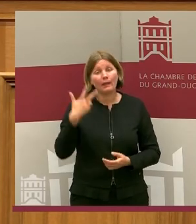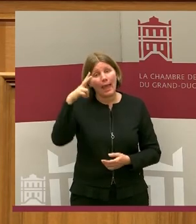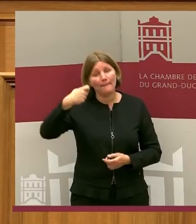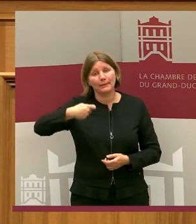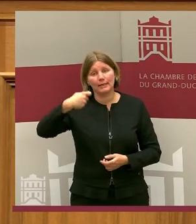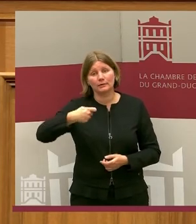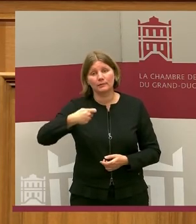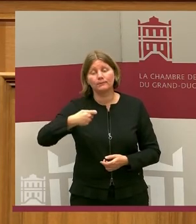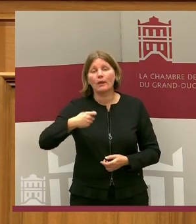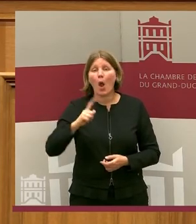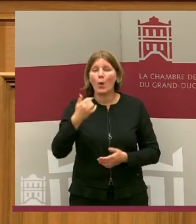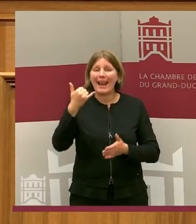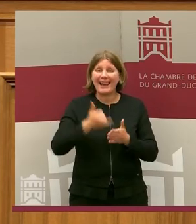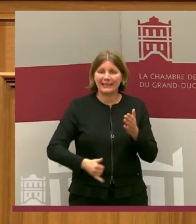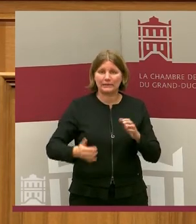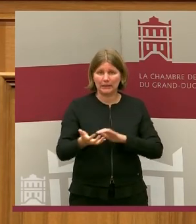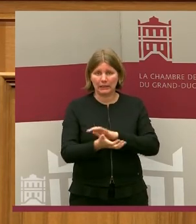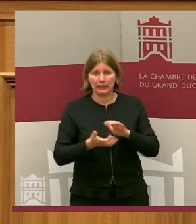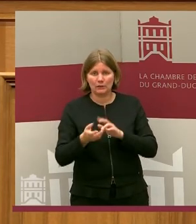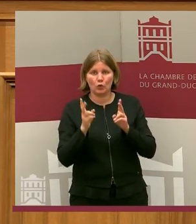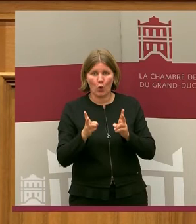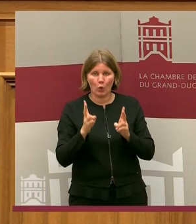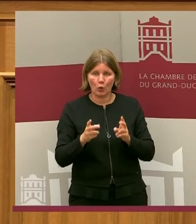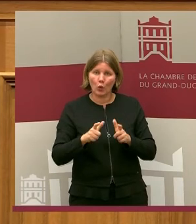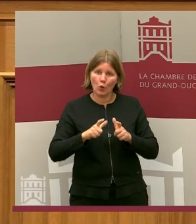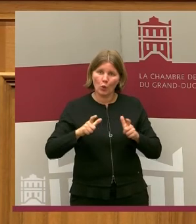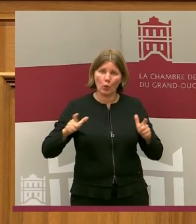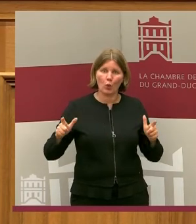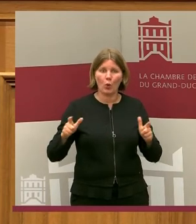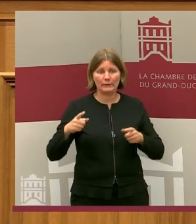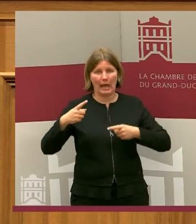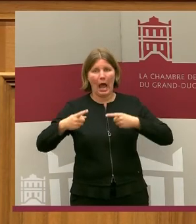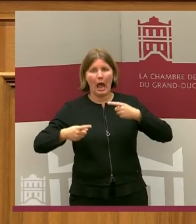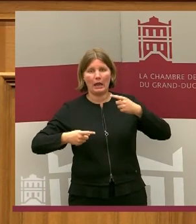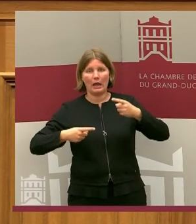dann noch zur letzten Krise, die sich mit großem Urlaub angekündigt hat.